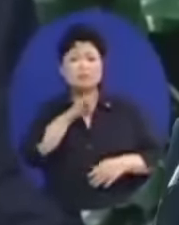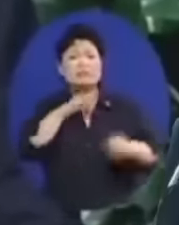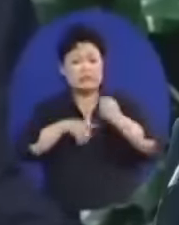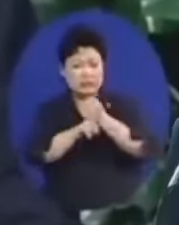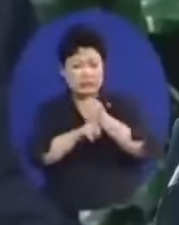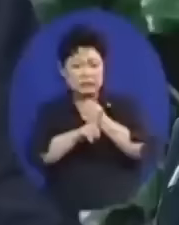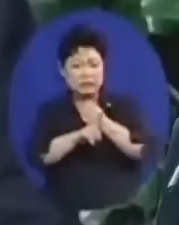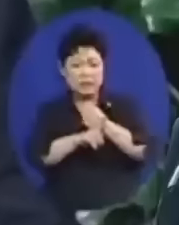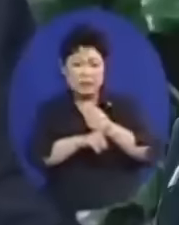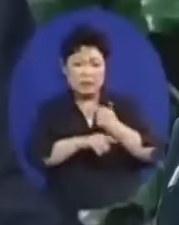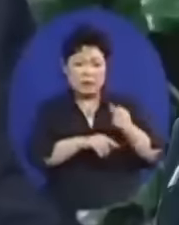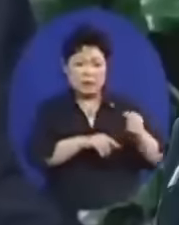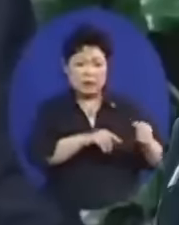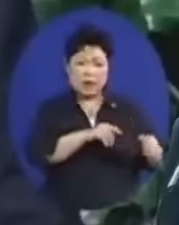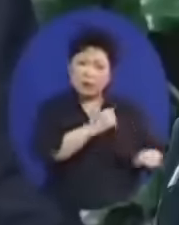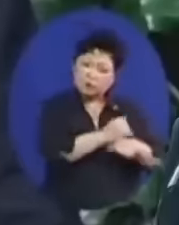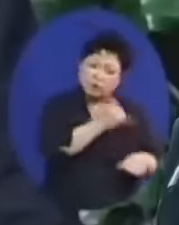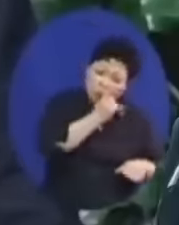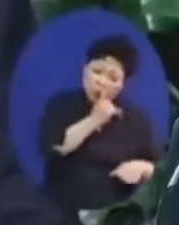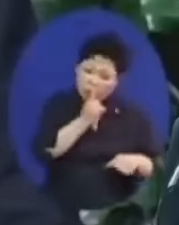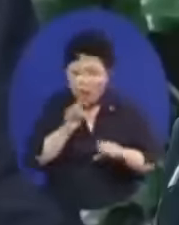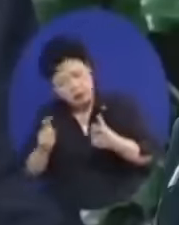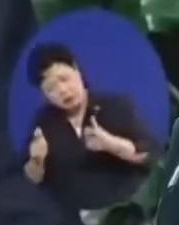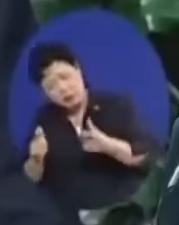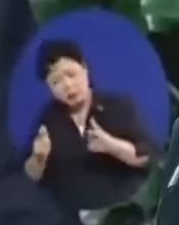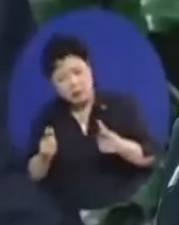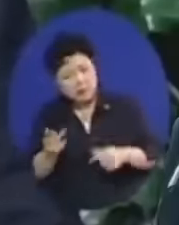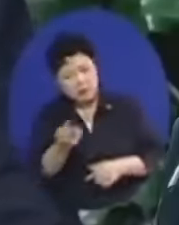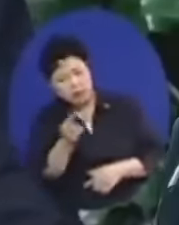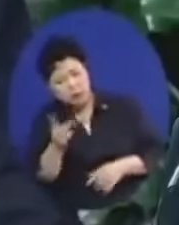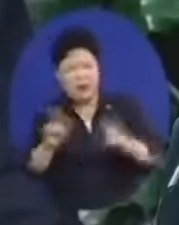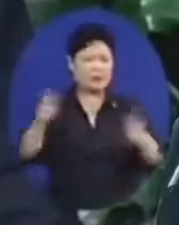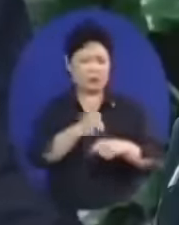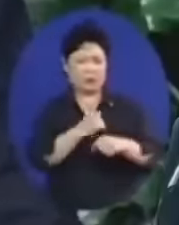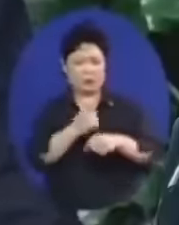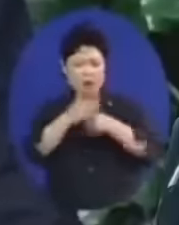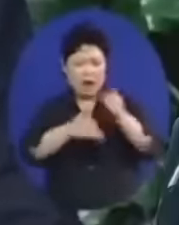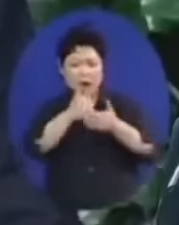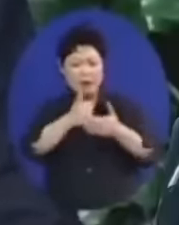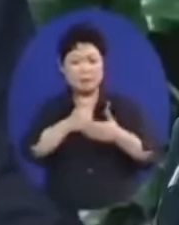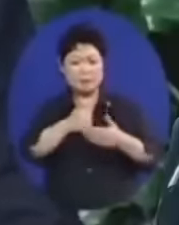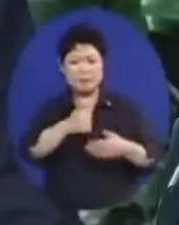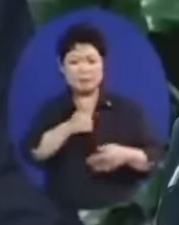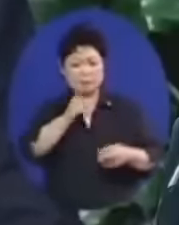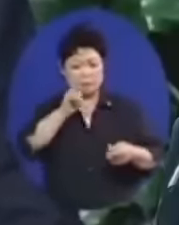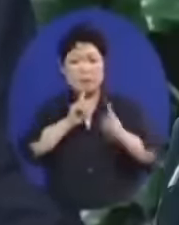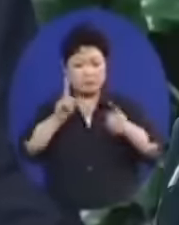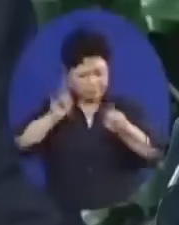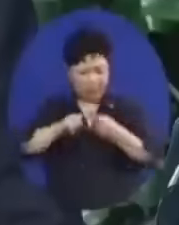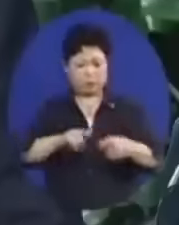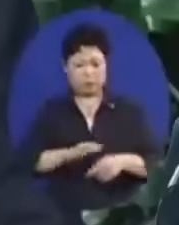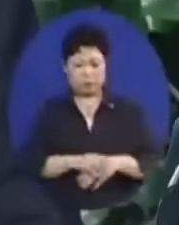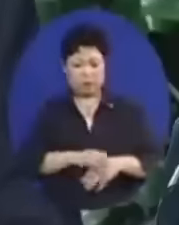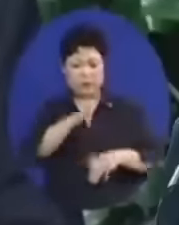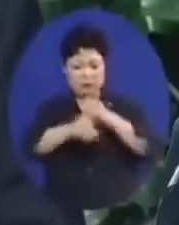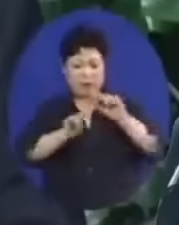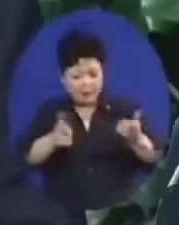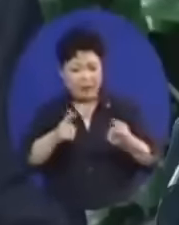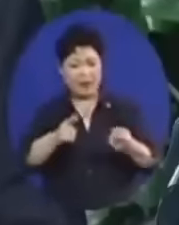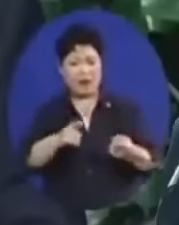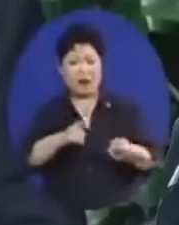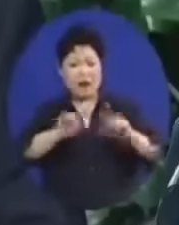수도 있고 안 그럴 수도 있는 것이 아닙니다. 하나님이 그렇다면 그런 겁니다. 하나님이 안 그렇다면 안 그런